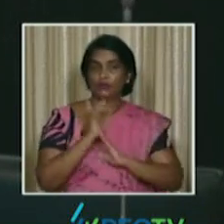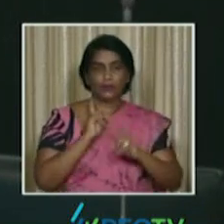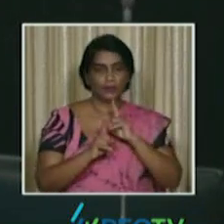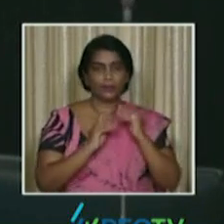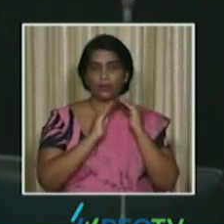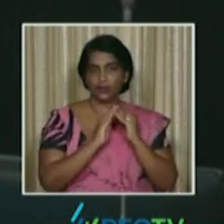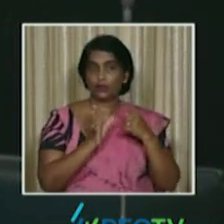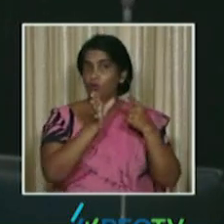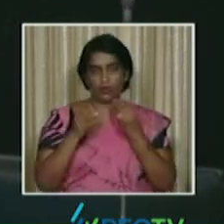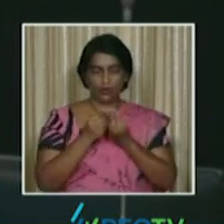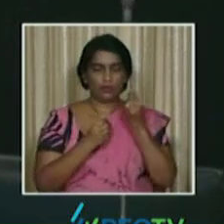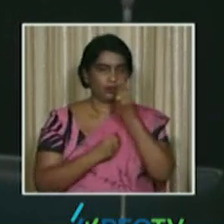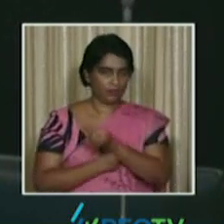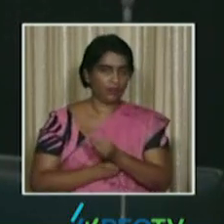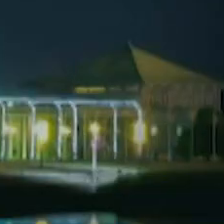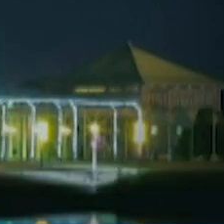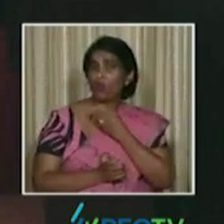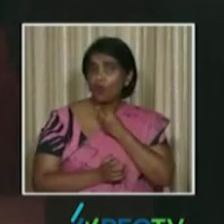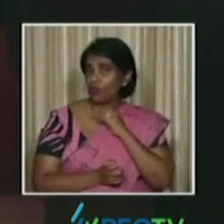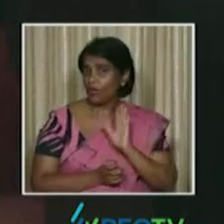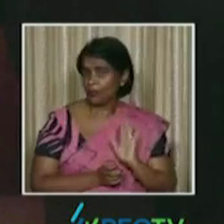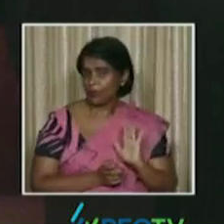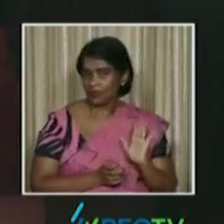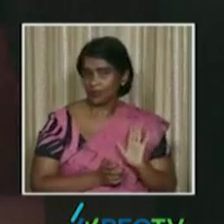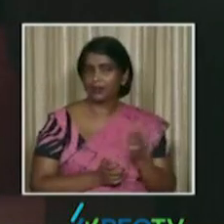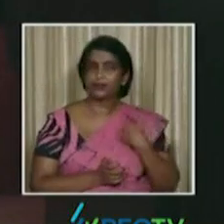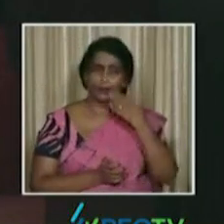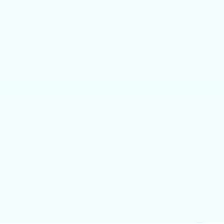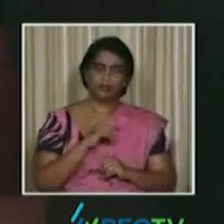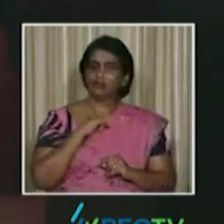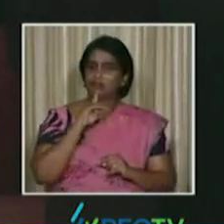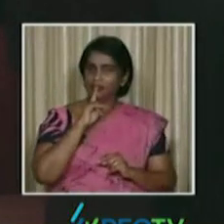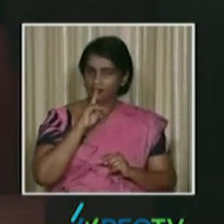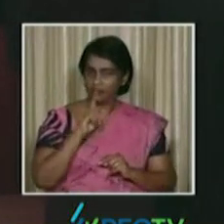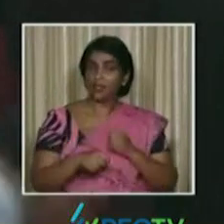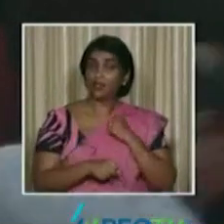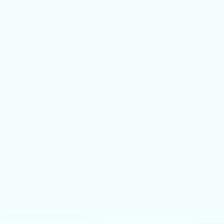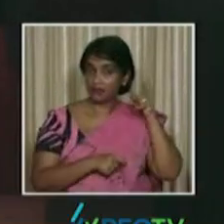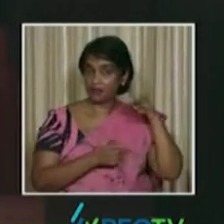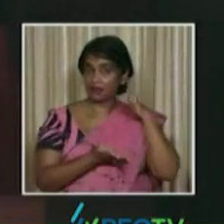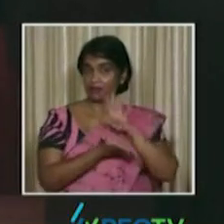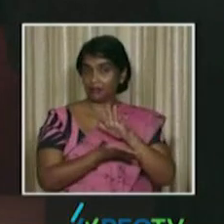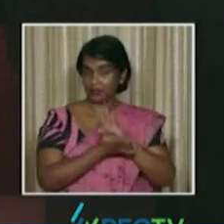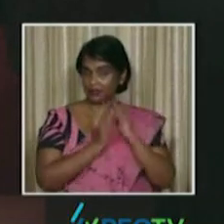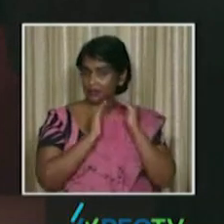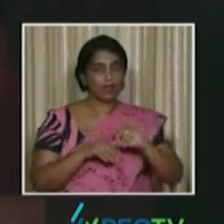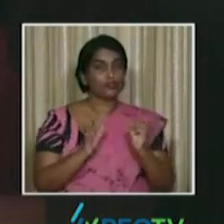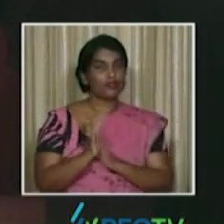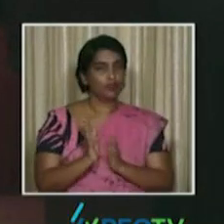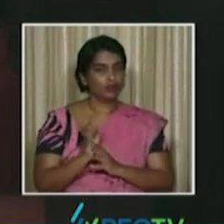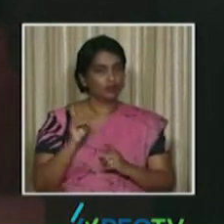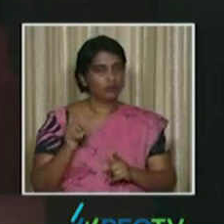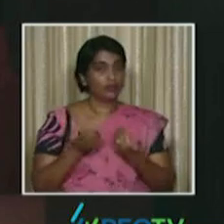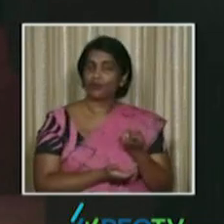මගින් ඒකට පිළිතුරක් සැපීමට කටයුතු කරනවා. මම කරුණාකර අගමැතිතුමාගෙන් අහනවා රජයේ මුද්‍රණාලයටත් මැතිවරණ කොමිසමටත්